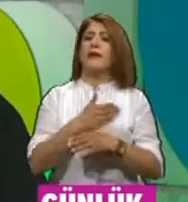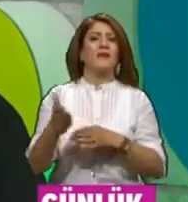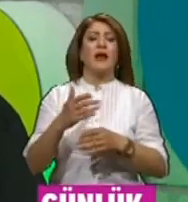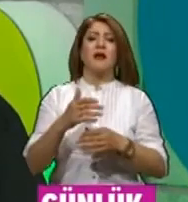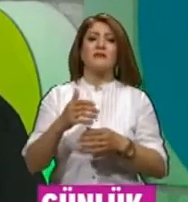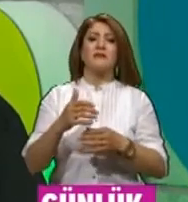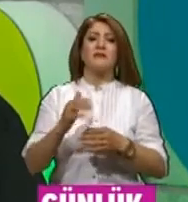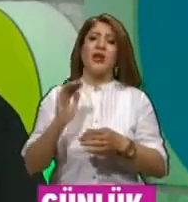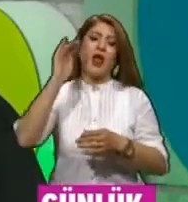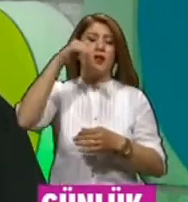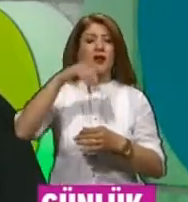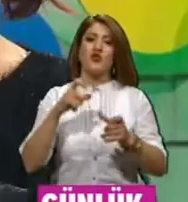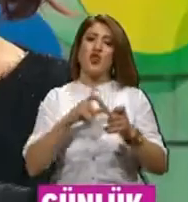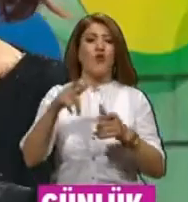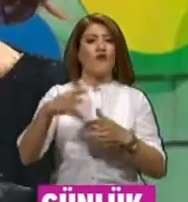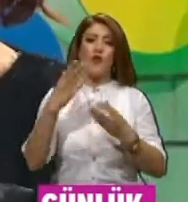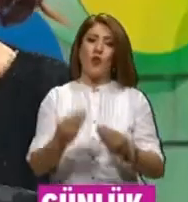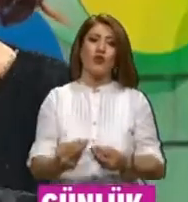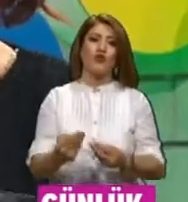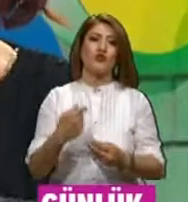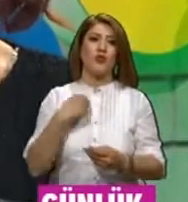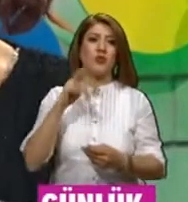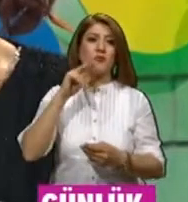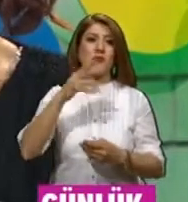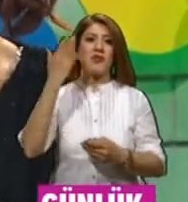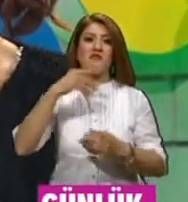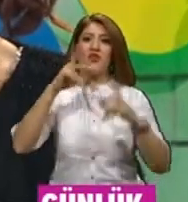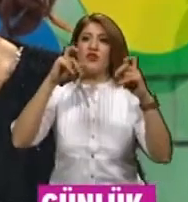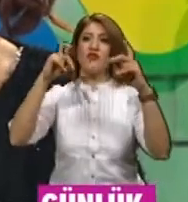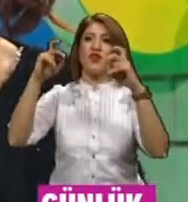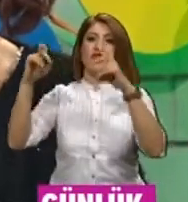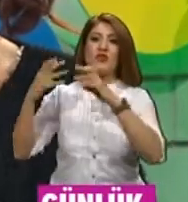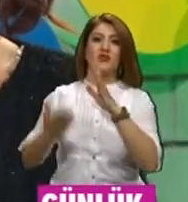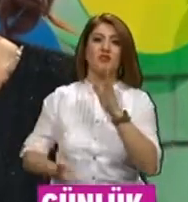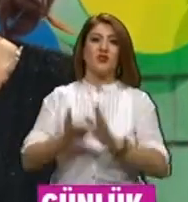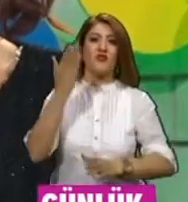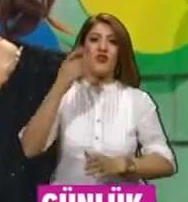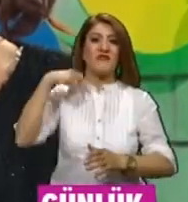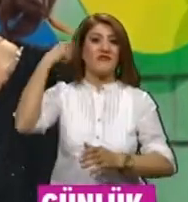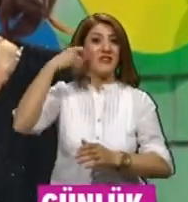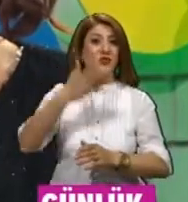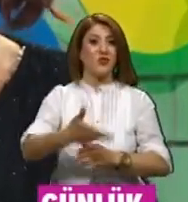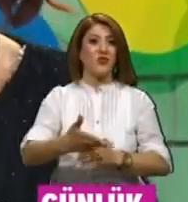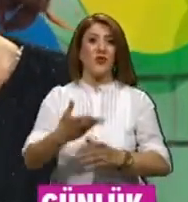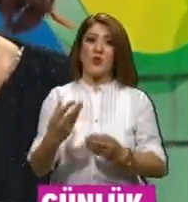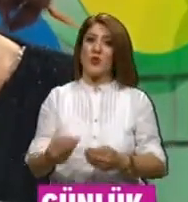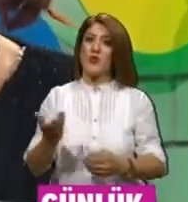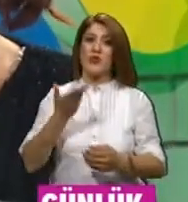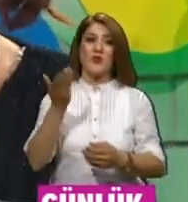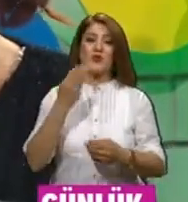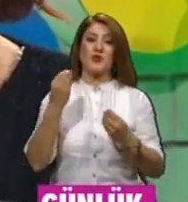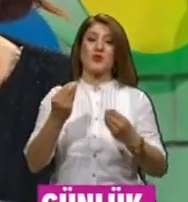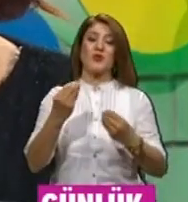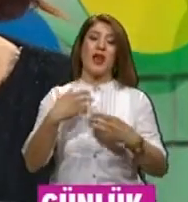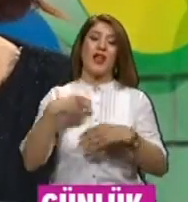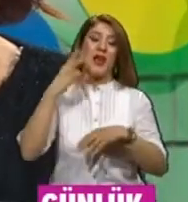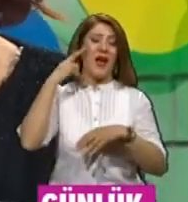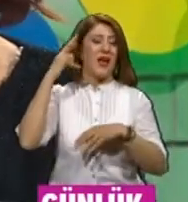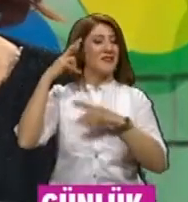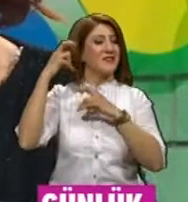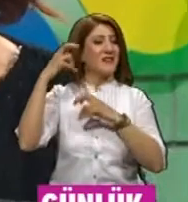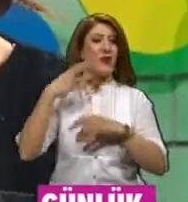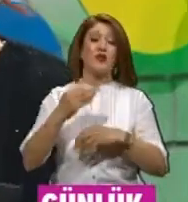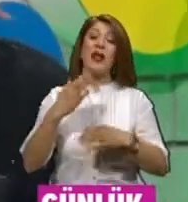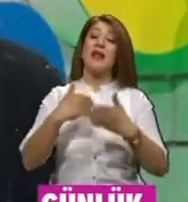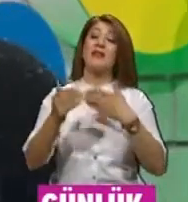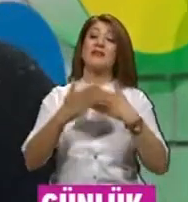Olsun evet. Olmalı. Yani. Olsun. İstiyoruz. Çok güzel zaten manzaralar var. Ne fotoğraflar çıkar, ne videolar, ne belgeseller çıkar. Kendimiz hazırladık videoları da. Ellerinize